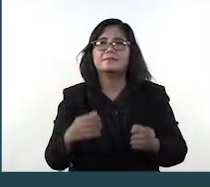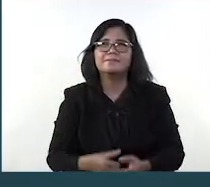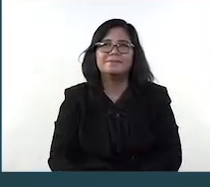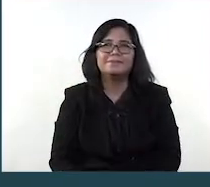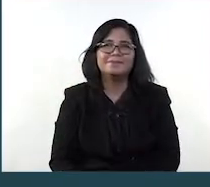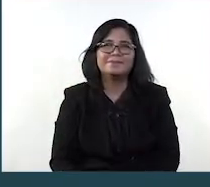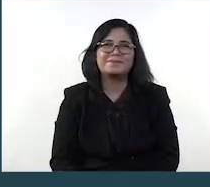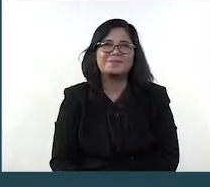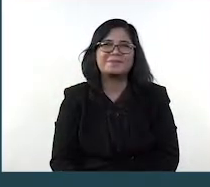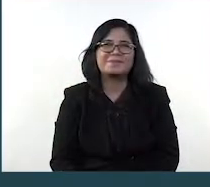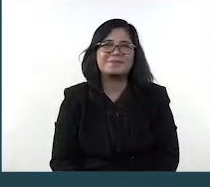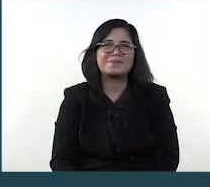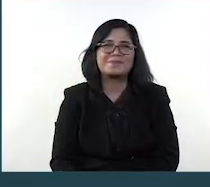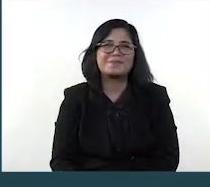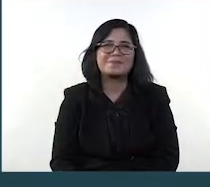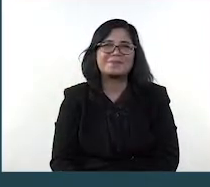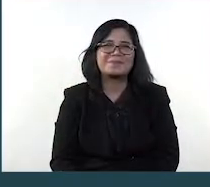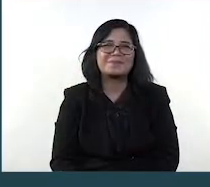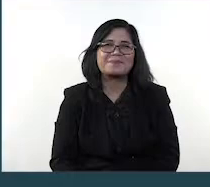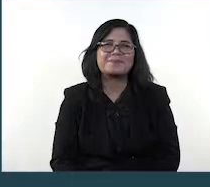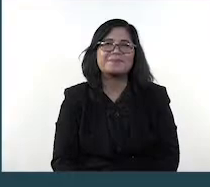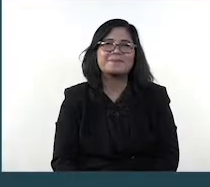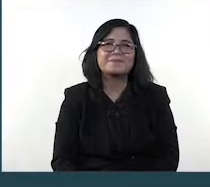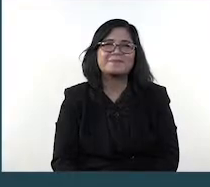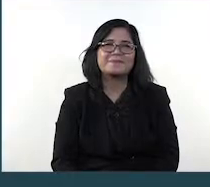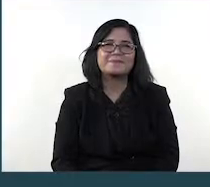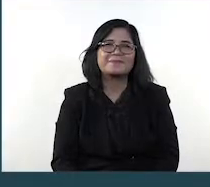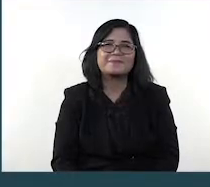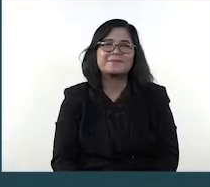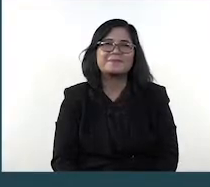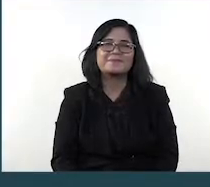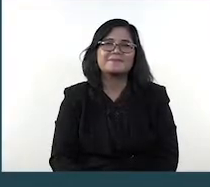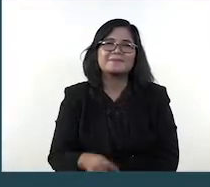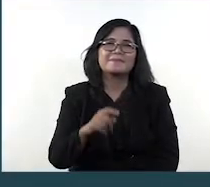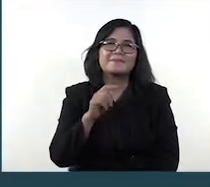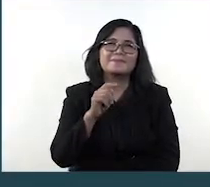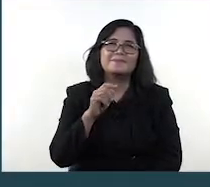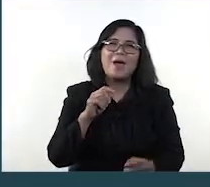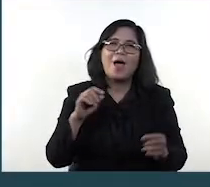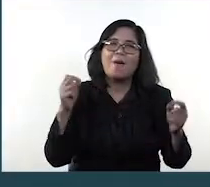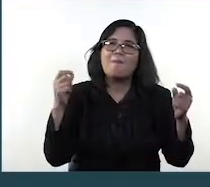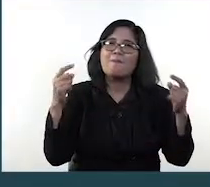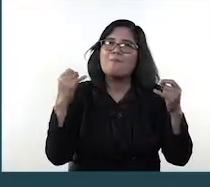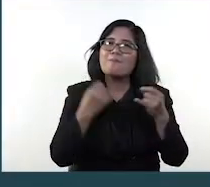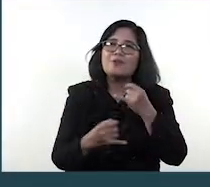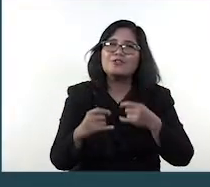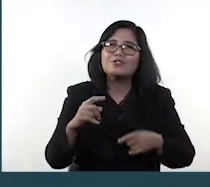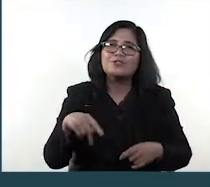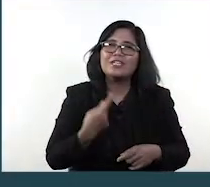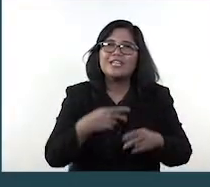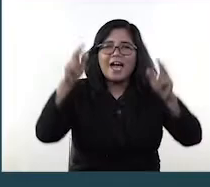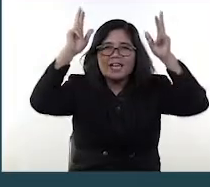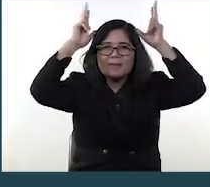harus memiliki target kalau kita punya musuh Hai karena saya catat secara singkat disini musuh kita iblis ingin kita satu malas dan